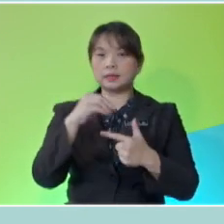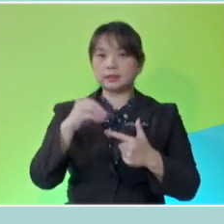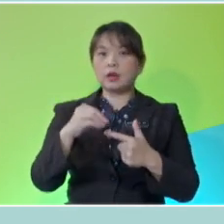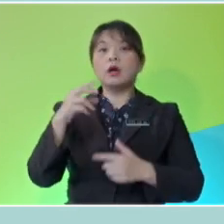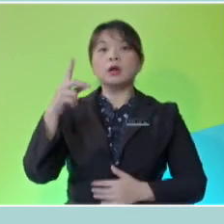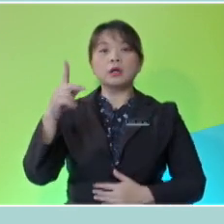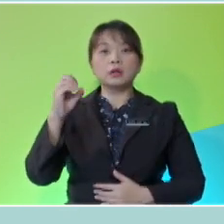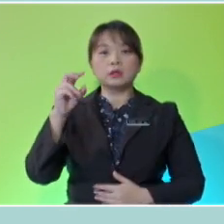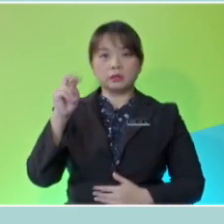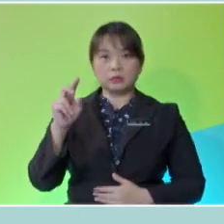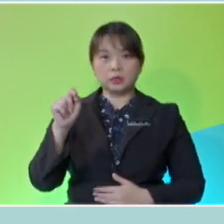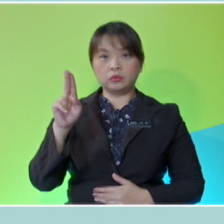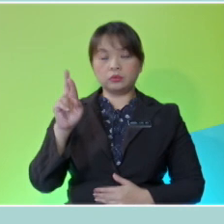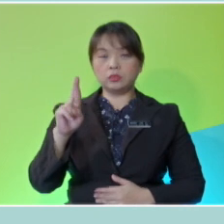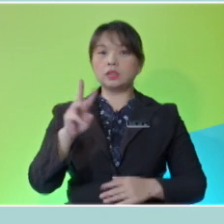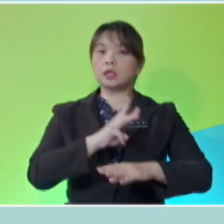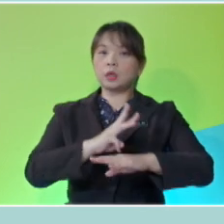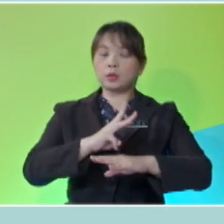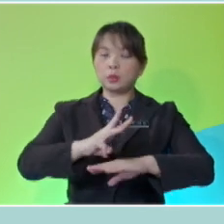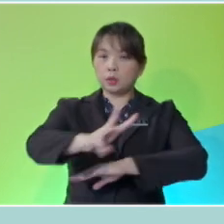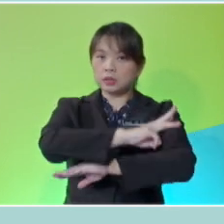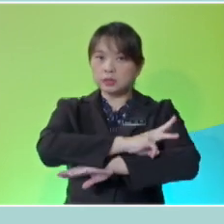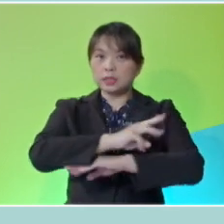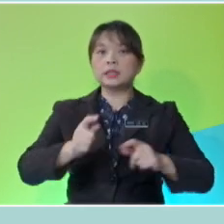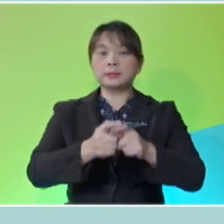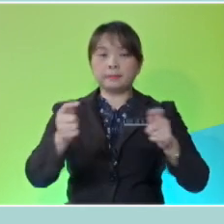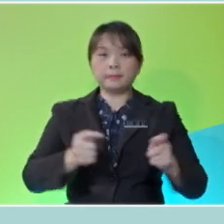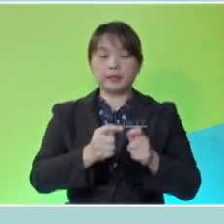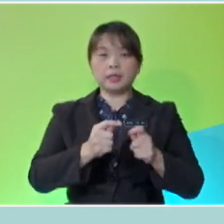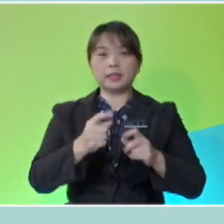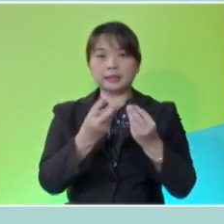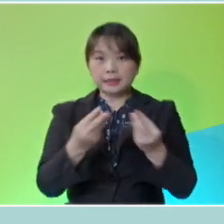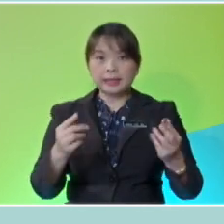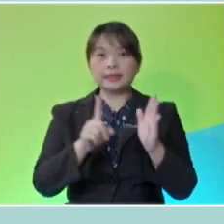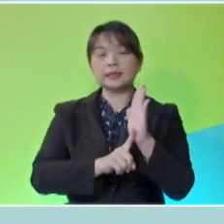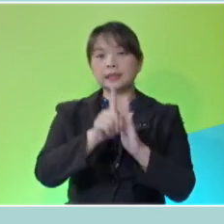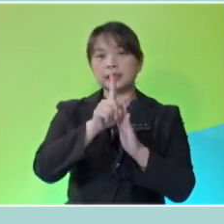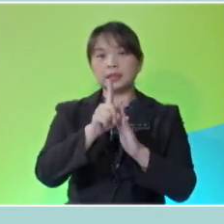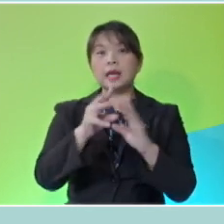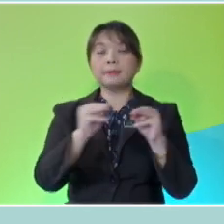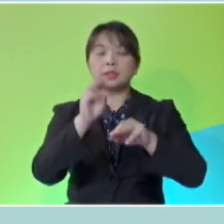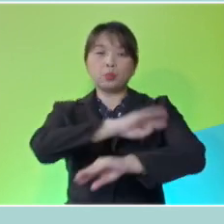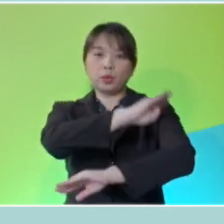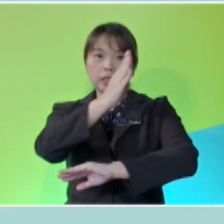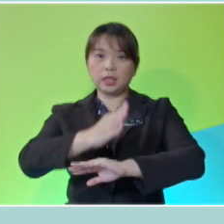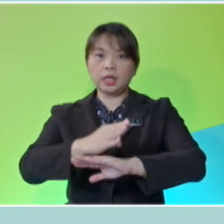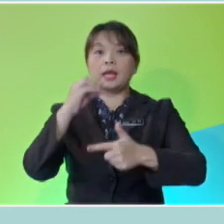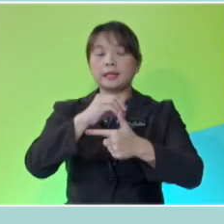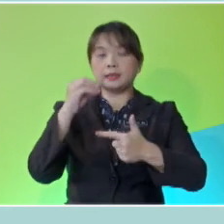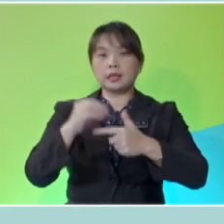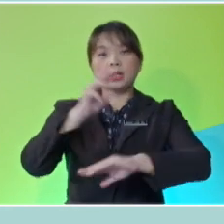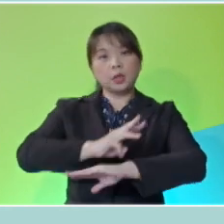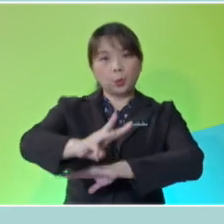bermaksud kawasan Tanah Tinggi seperti Bukit buka gunung Ganang Oke ataupun kawasan penanaman kawasan